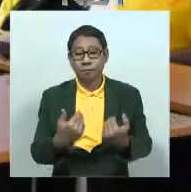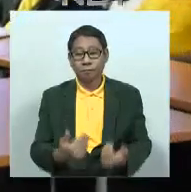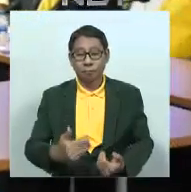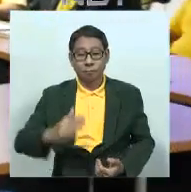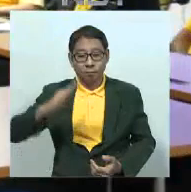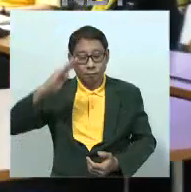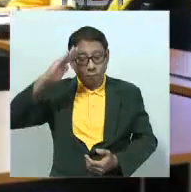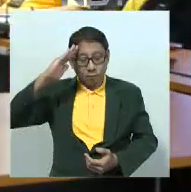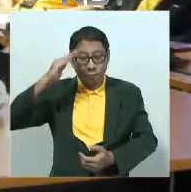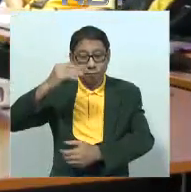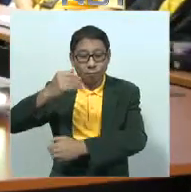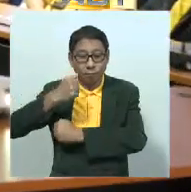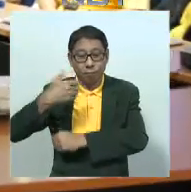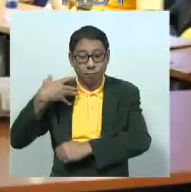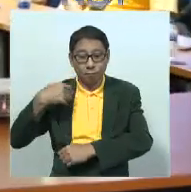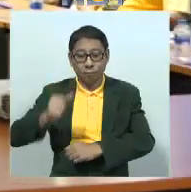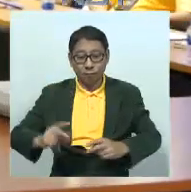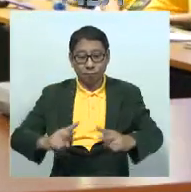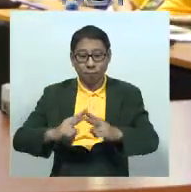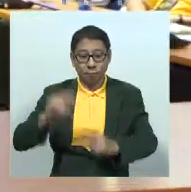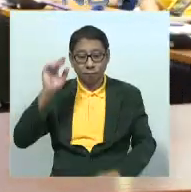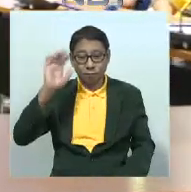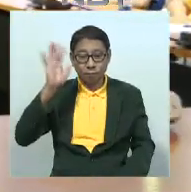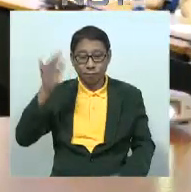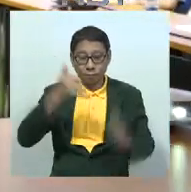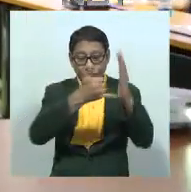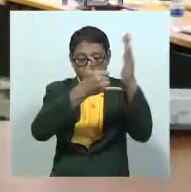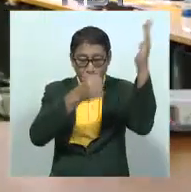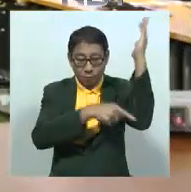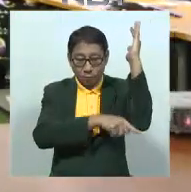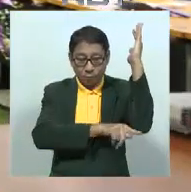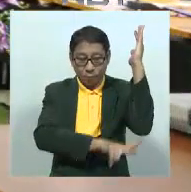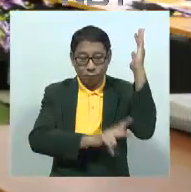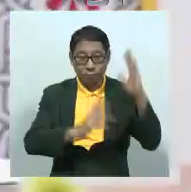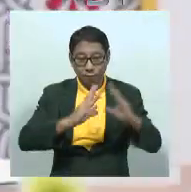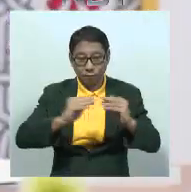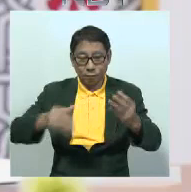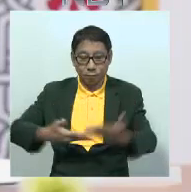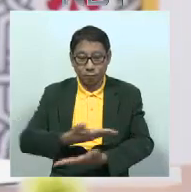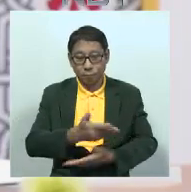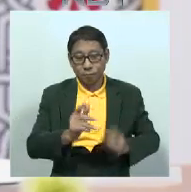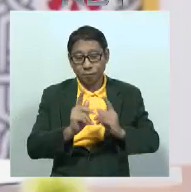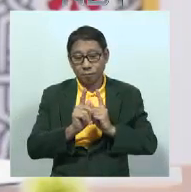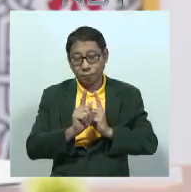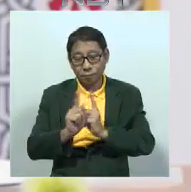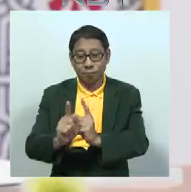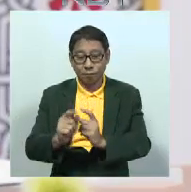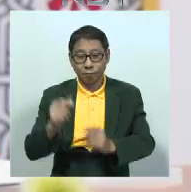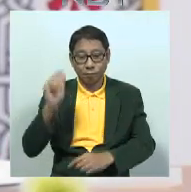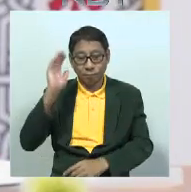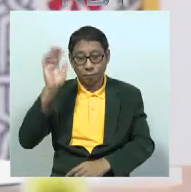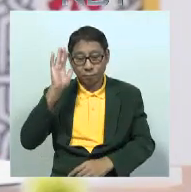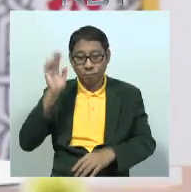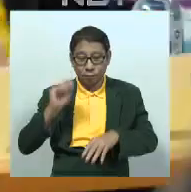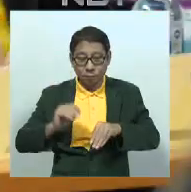ลโทสรรเสริญแก้วกำเนิดอธิบดีกรมประชาสัมพันธ์ก็ลงพื้นที่จังหวัดภูเก็ตเพื่อประชุมติดตามงานและเตรียมความพร้อมด้านการประชาสัม